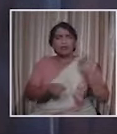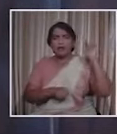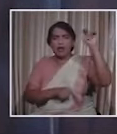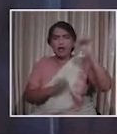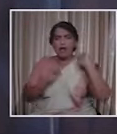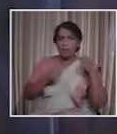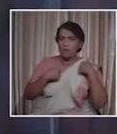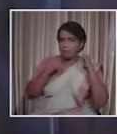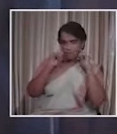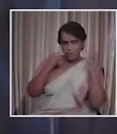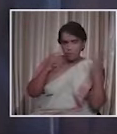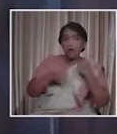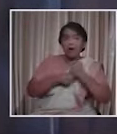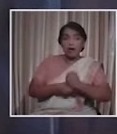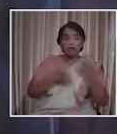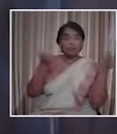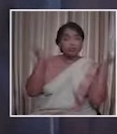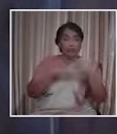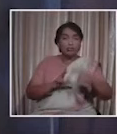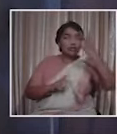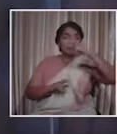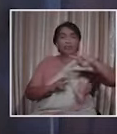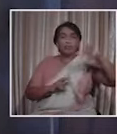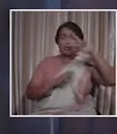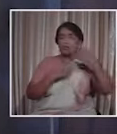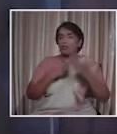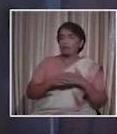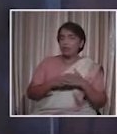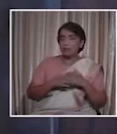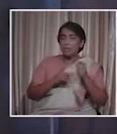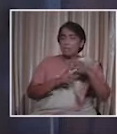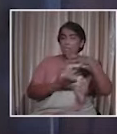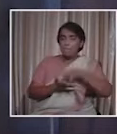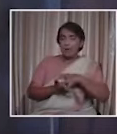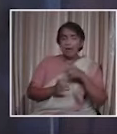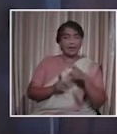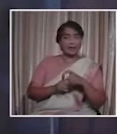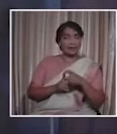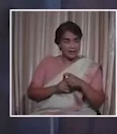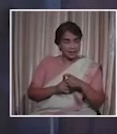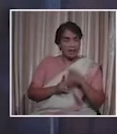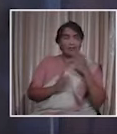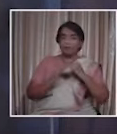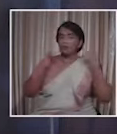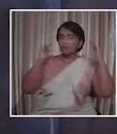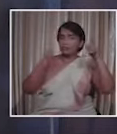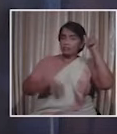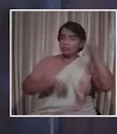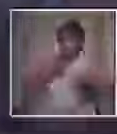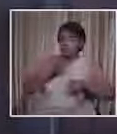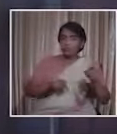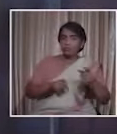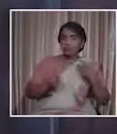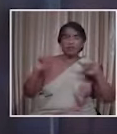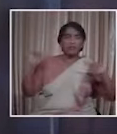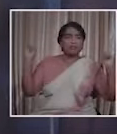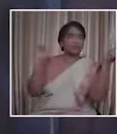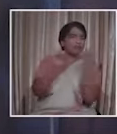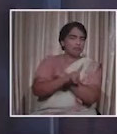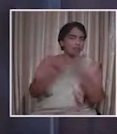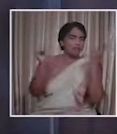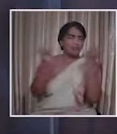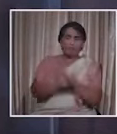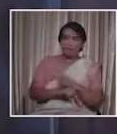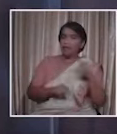මම අහන්නේ මේ සම්බන්ධයෙන් පළාත් අධ්‍යක්ෂකතුමා ඇතුළු සමහර ඉහළ නිලධාරීන් ස්ථාන මාරුවීම්